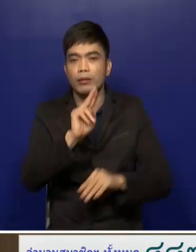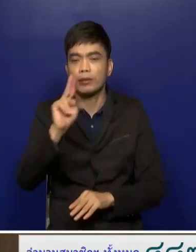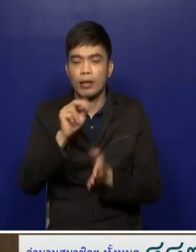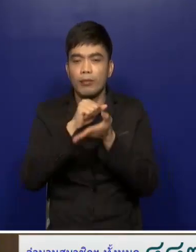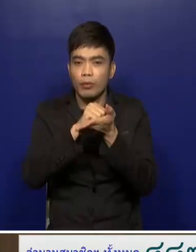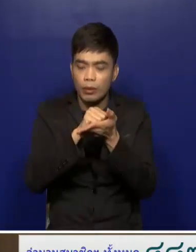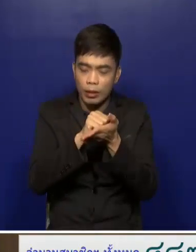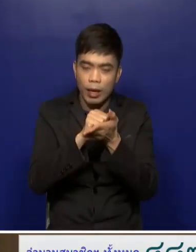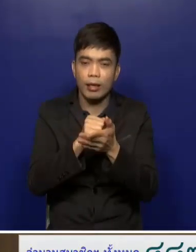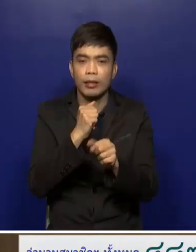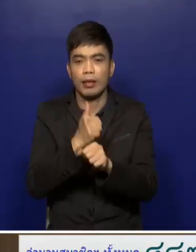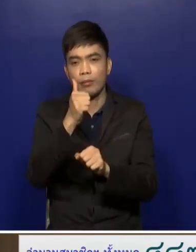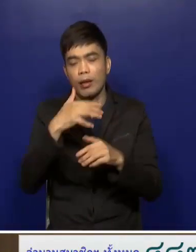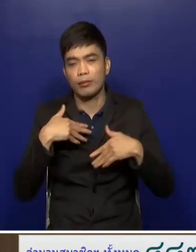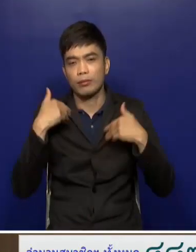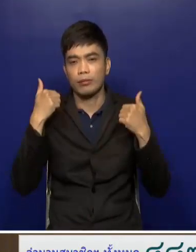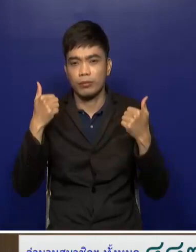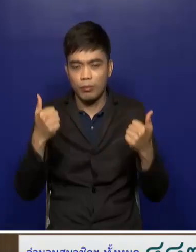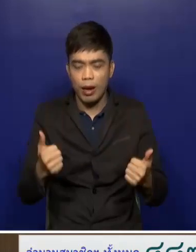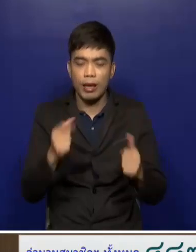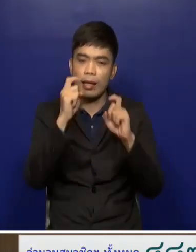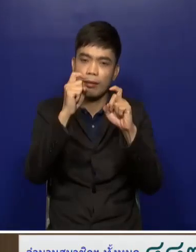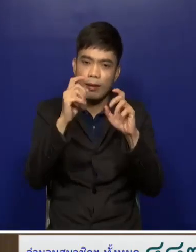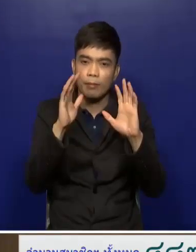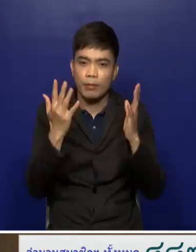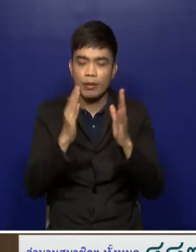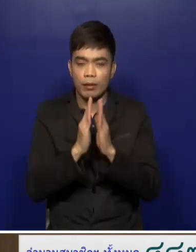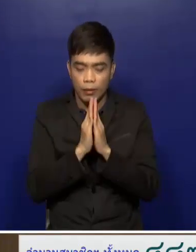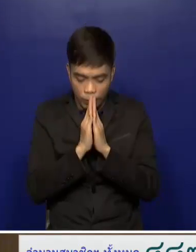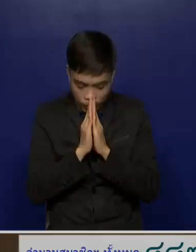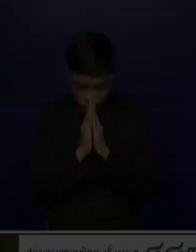ใช้สัญจรไปมาได้อย่างสะดวกและปลอดภัยด้วยครับขอกราบขอบคุณครับ ครับต่อไป